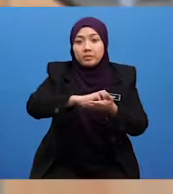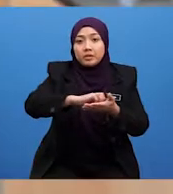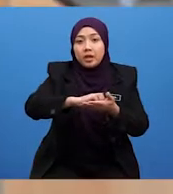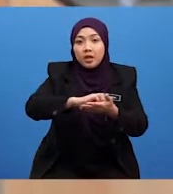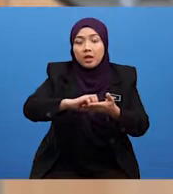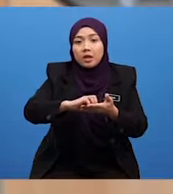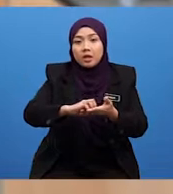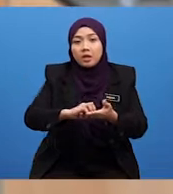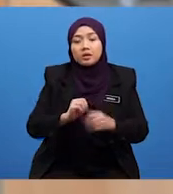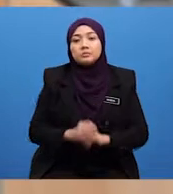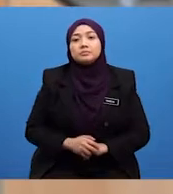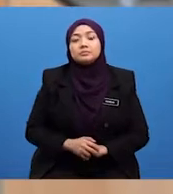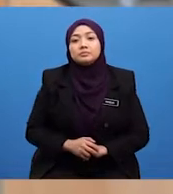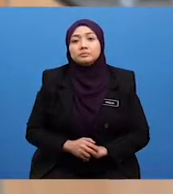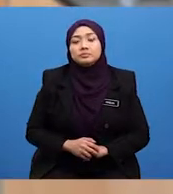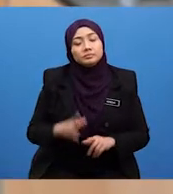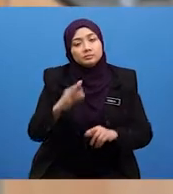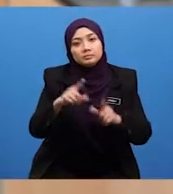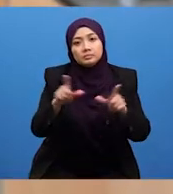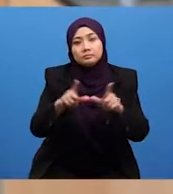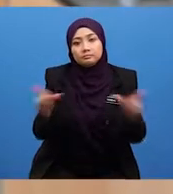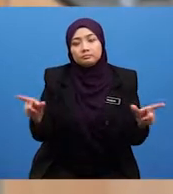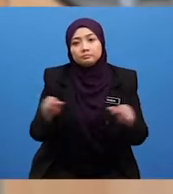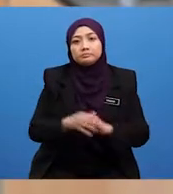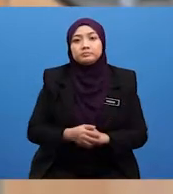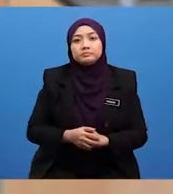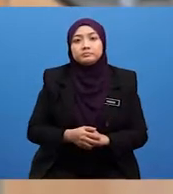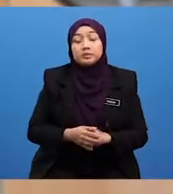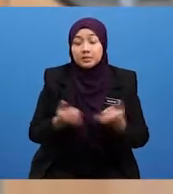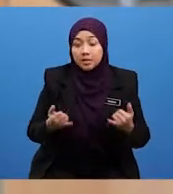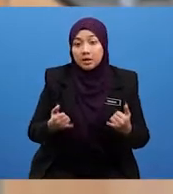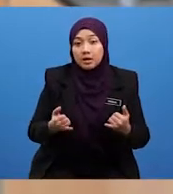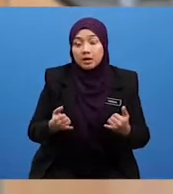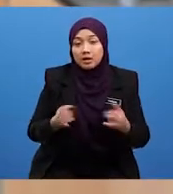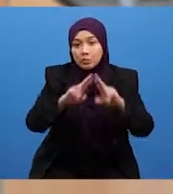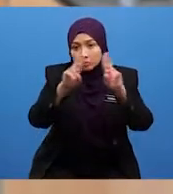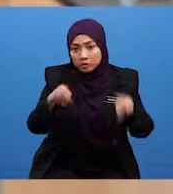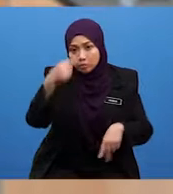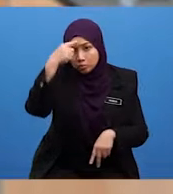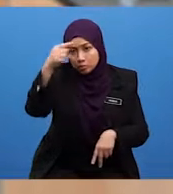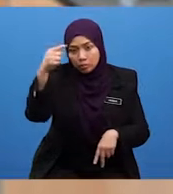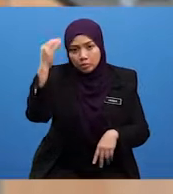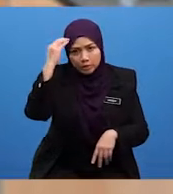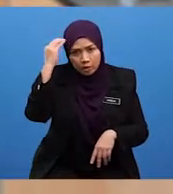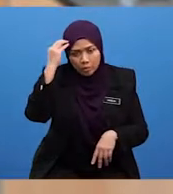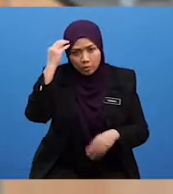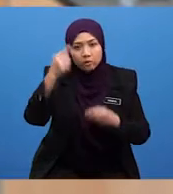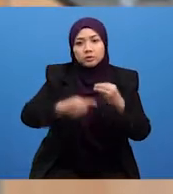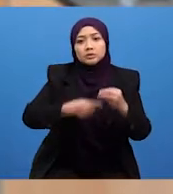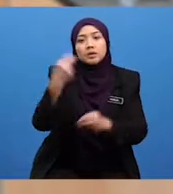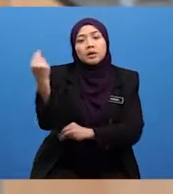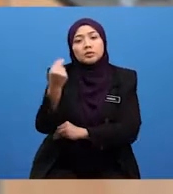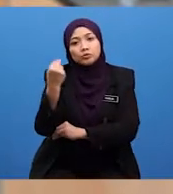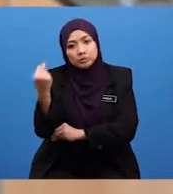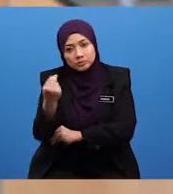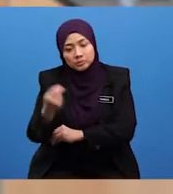Baiklah murid-murid, masa untuk menguji kefahaman minda anda tentang neutral. Saya harap